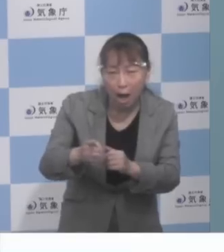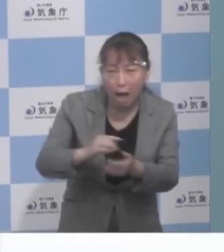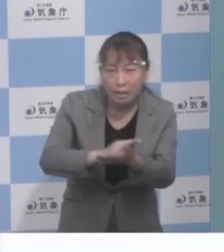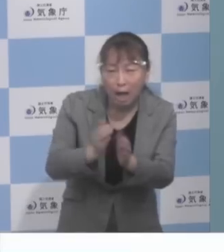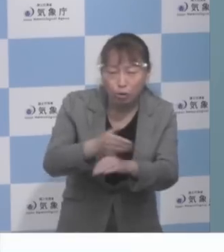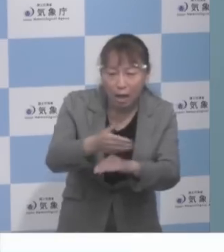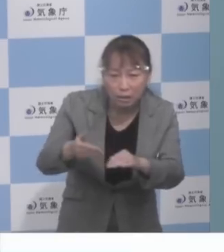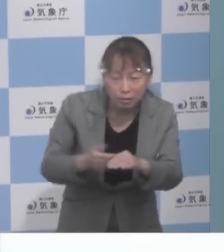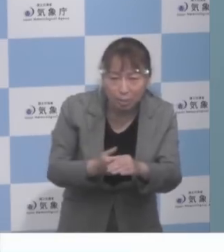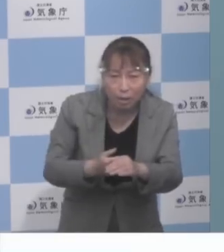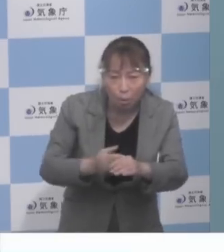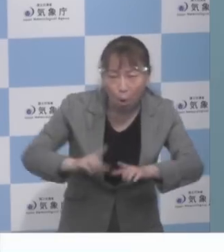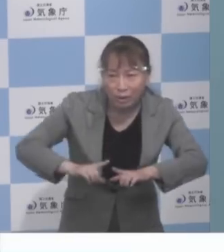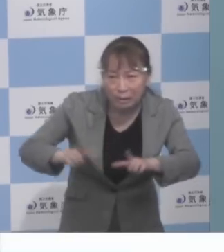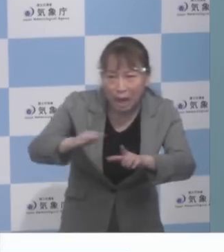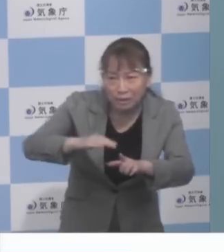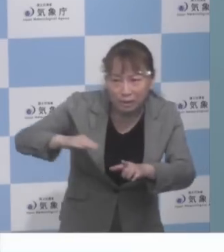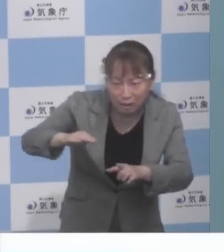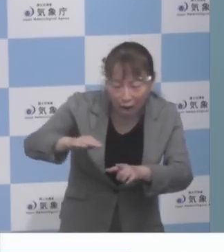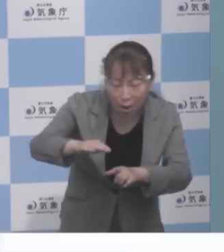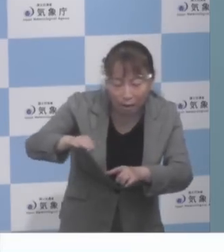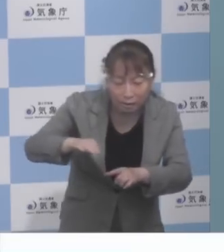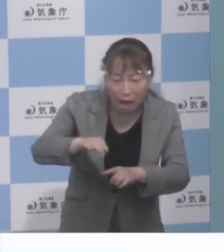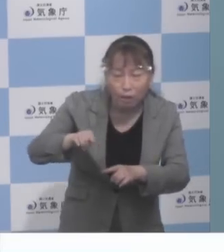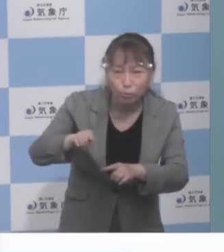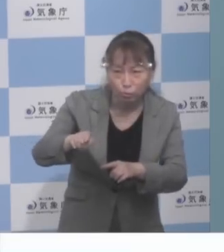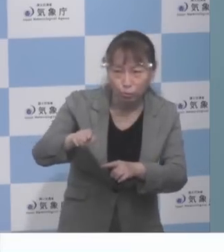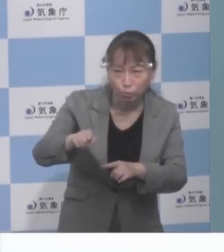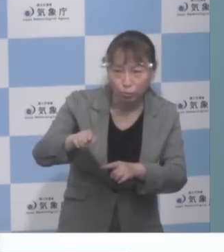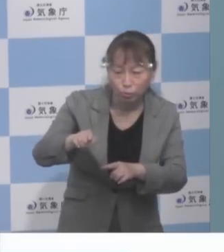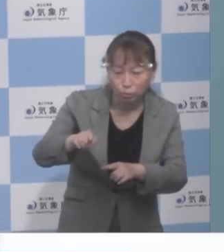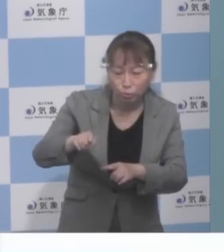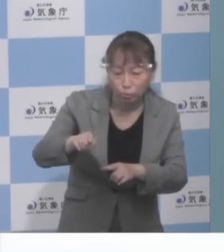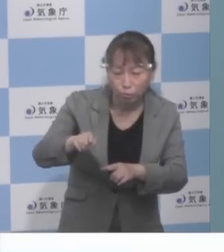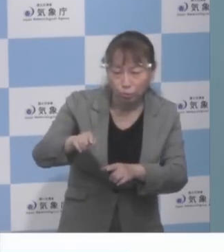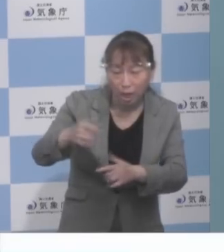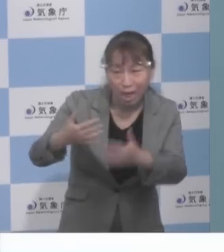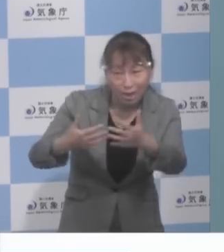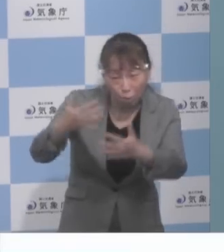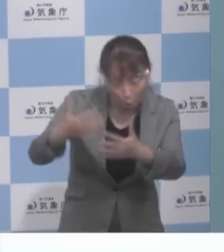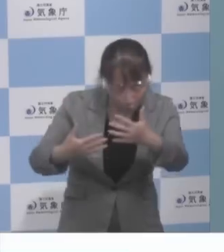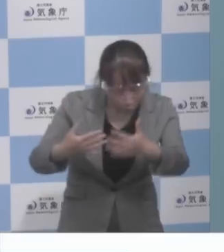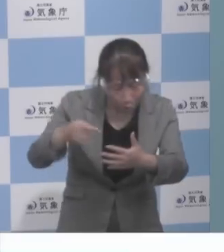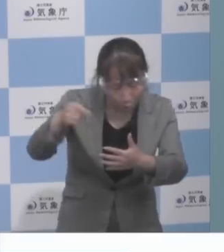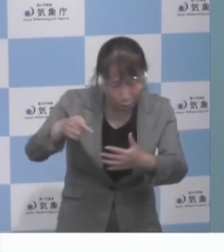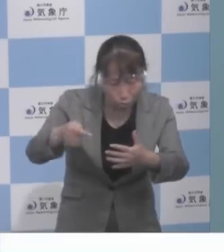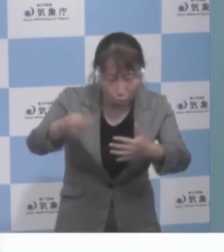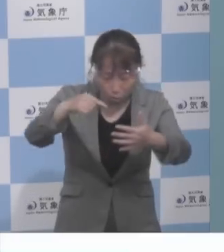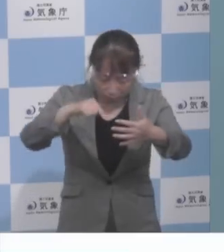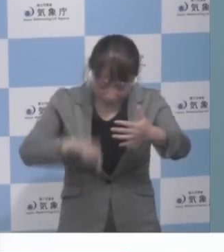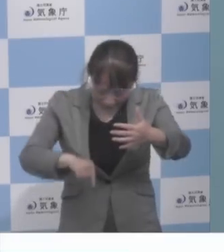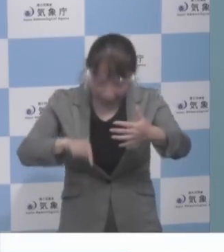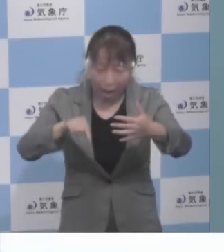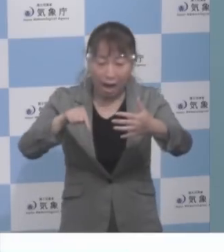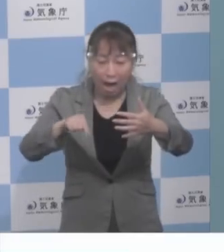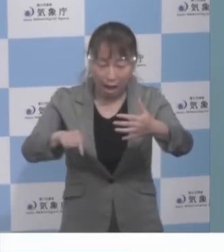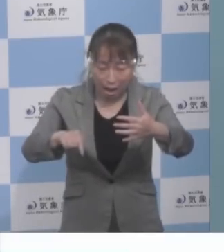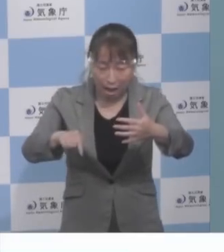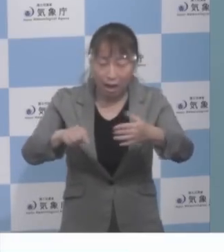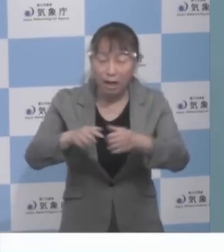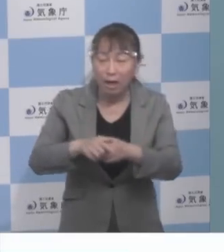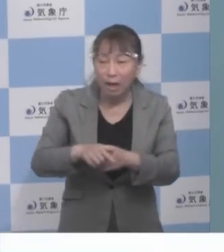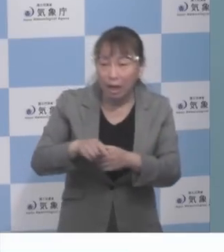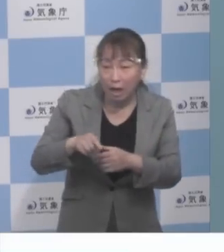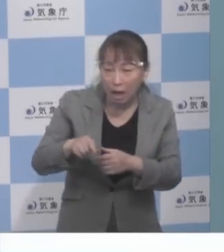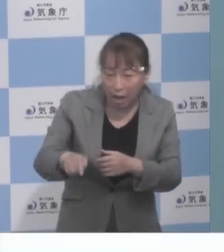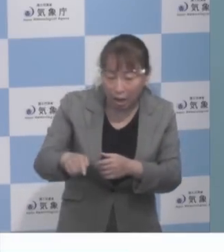ある西方向を見ている、映像です。で、その下が黒神町という、や